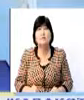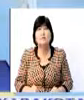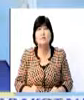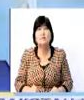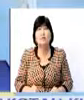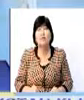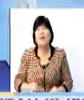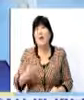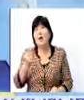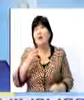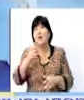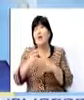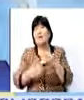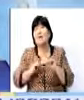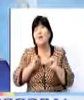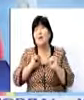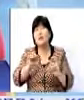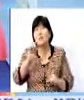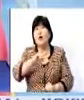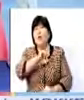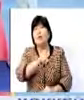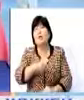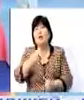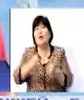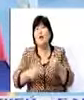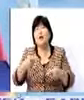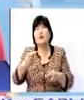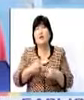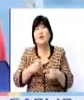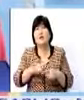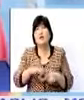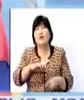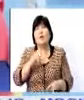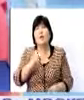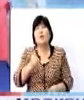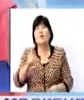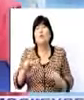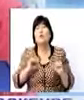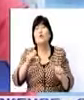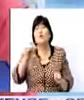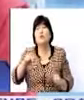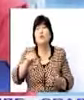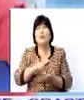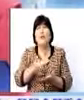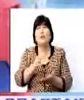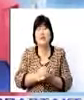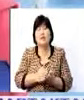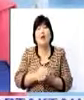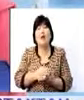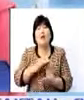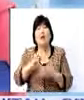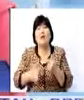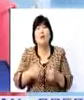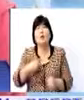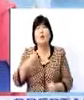Әрине, әлем чемпионаты ол ең мықты қарсыластар келеді. Әр елден бір-бір спортшыдан қатысады әлем чемпионатына. Мен